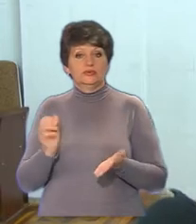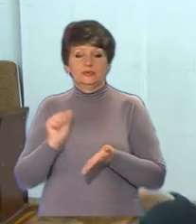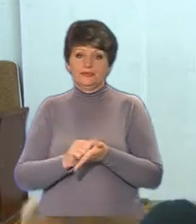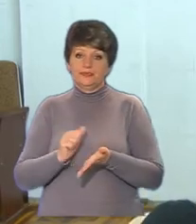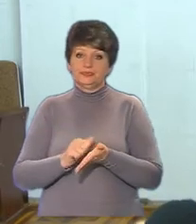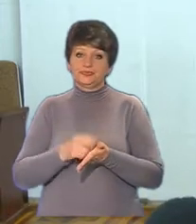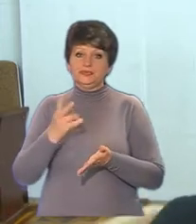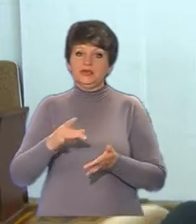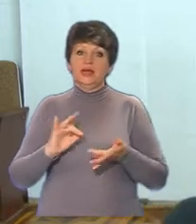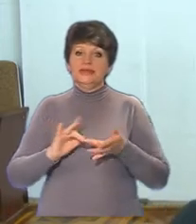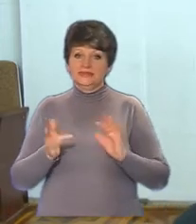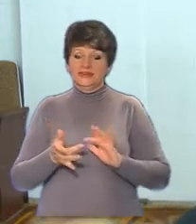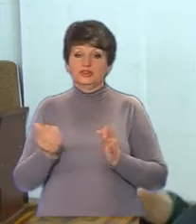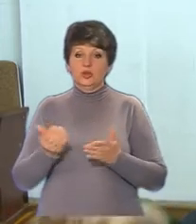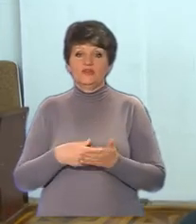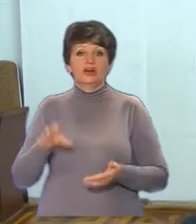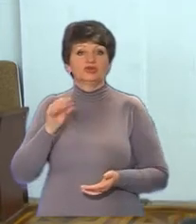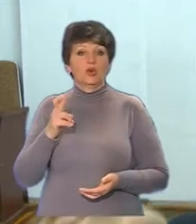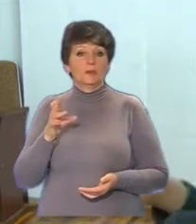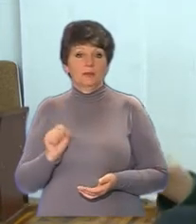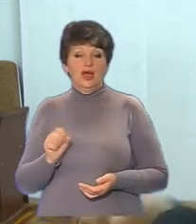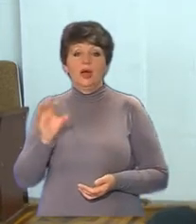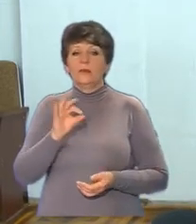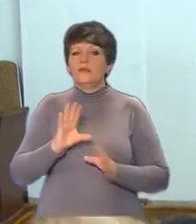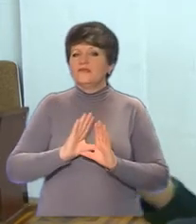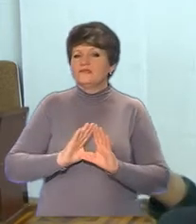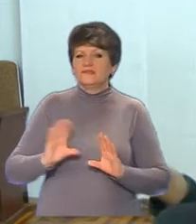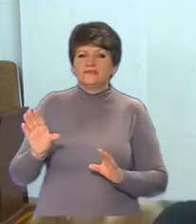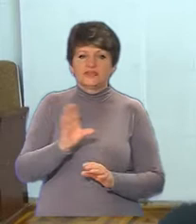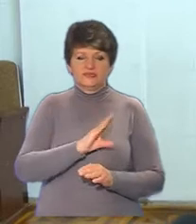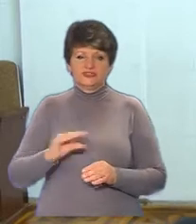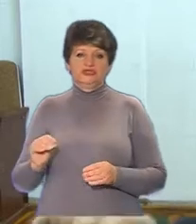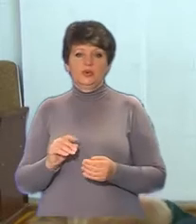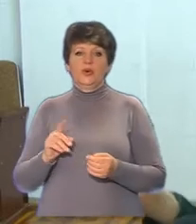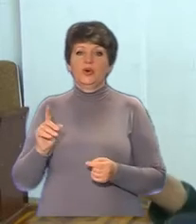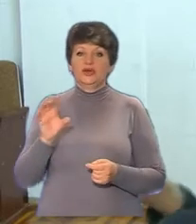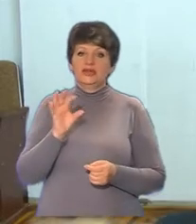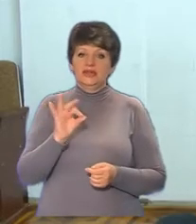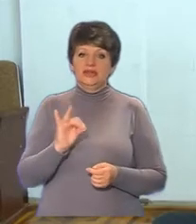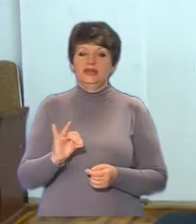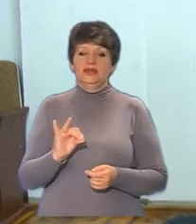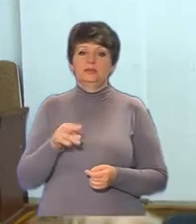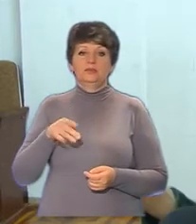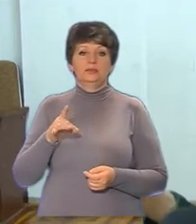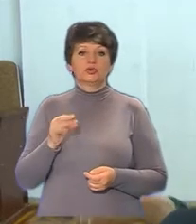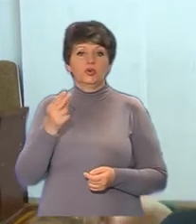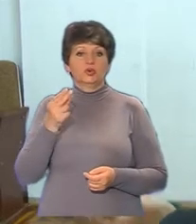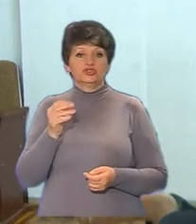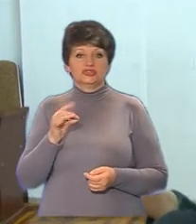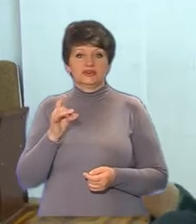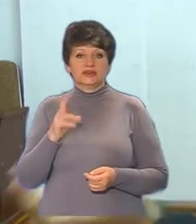на сторінках інтернет-видань «Нова доба», «Про все», «Інсі.КЮА» та «Прочерк».